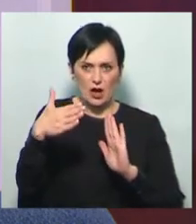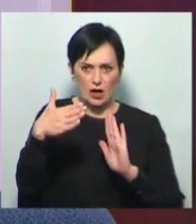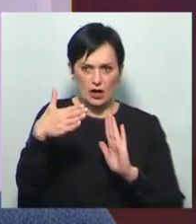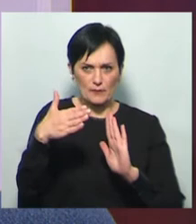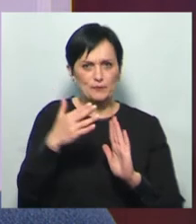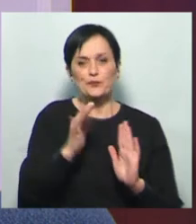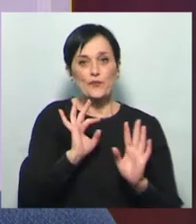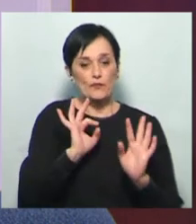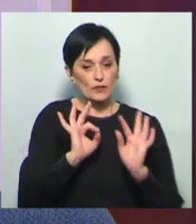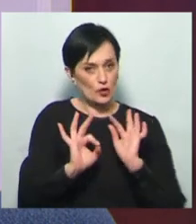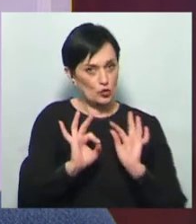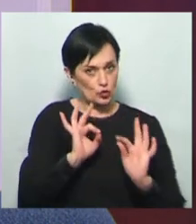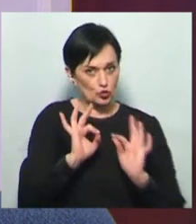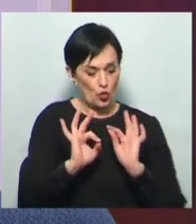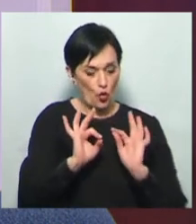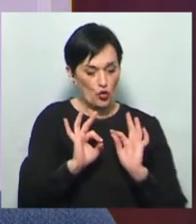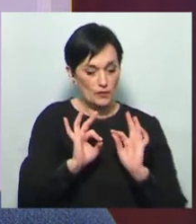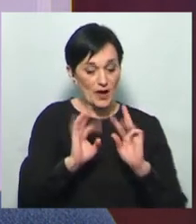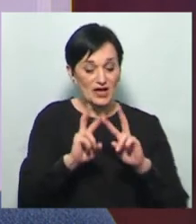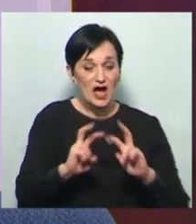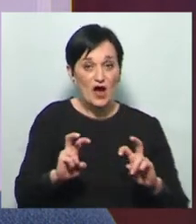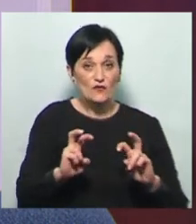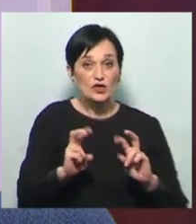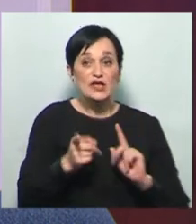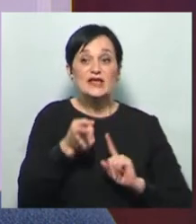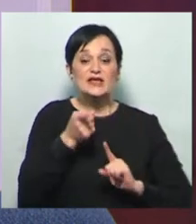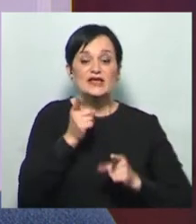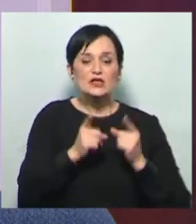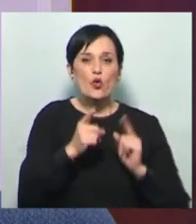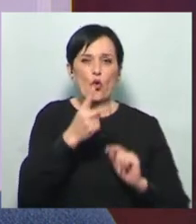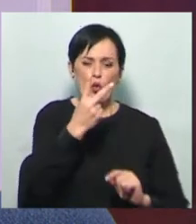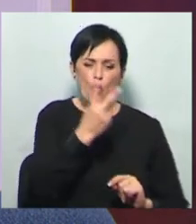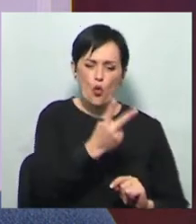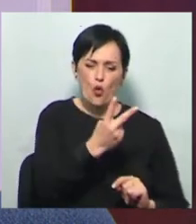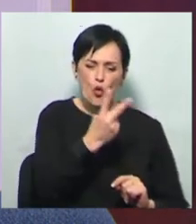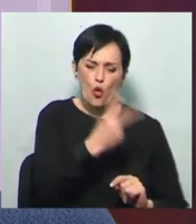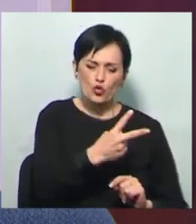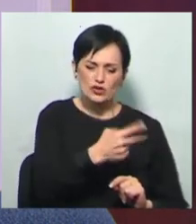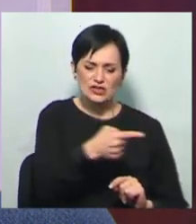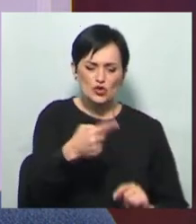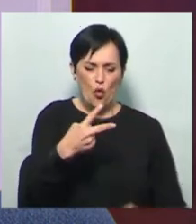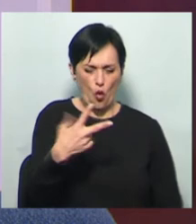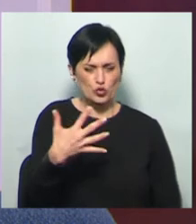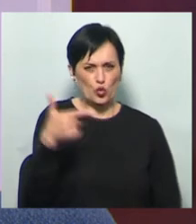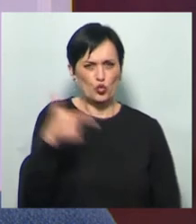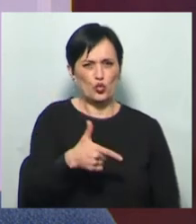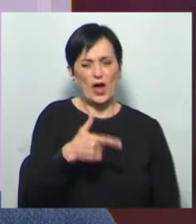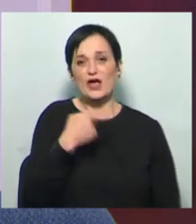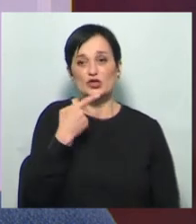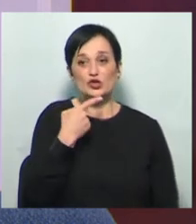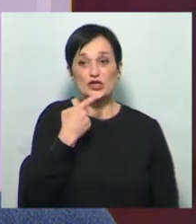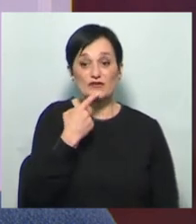ოპტიმალურად და ნორმალურად უნდა განვიხილოთ. რეალურად ოპტიმალური არის 20-დან 25-მდე, აი უხეშად რომ ვთქვათ,